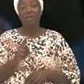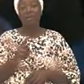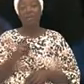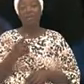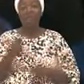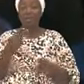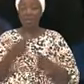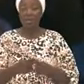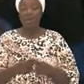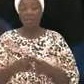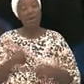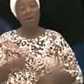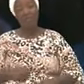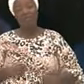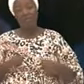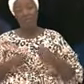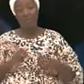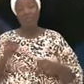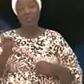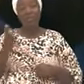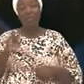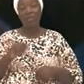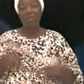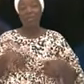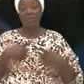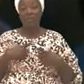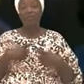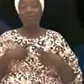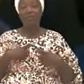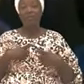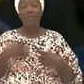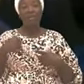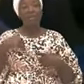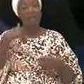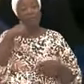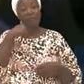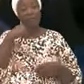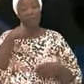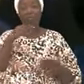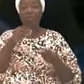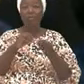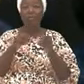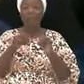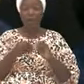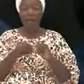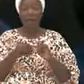renseignement les informations demandées sur l'afficheur